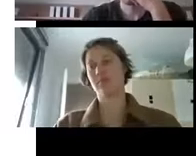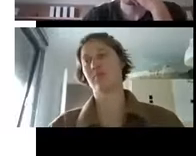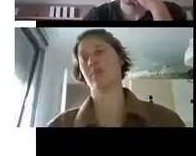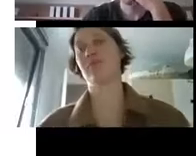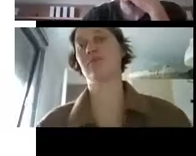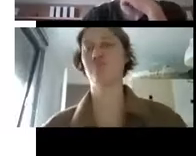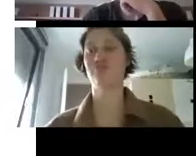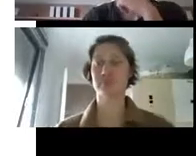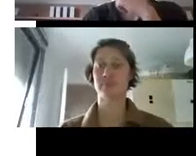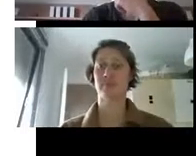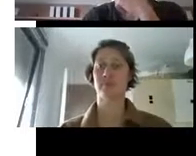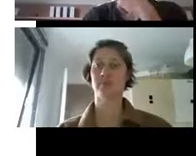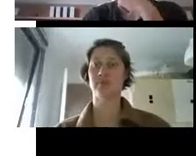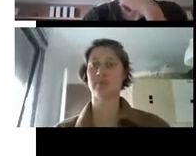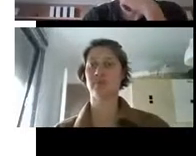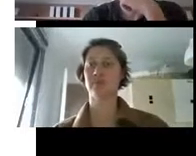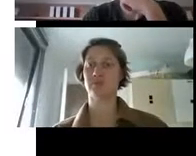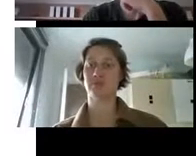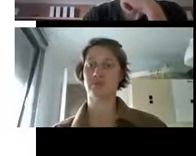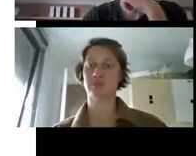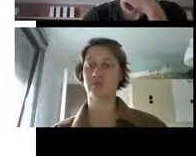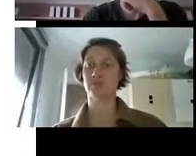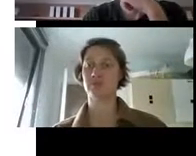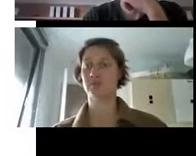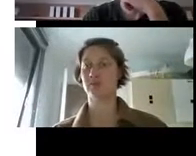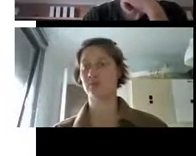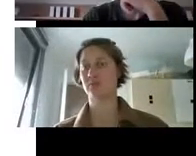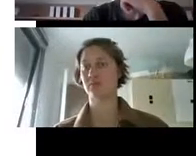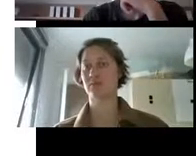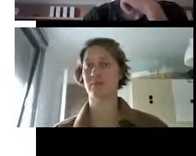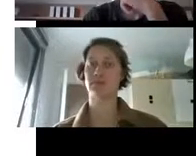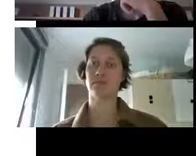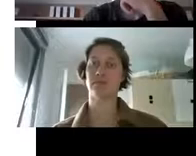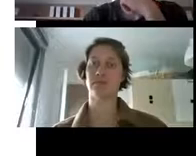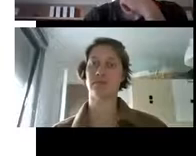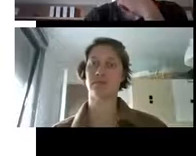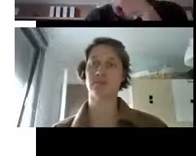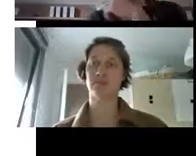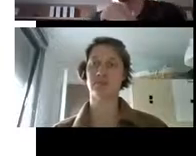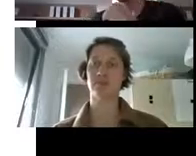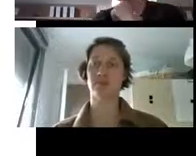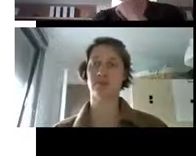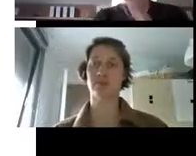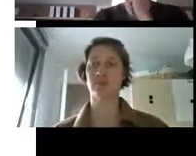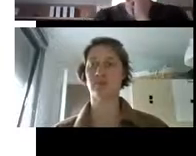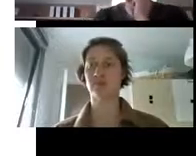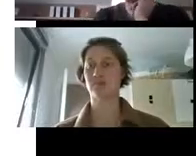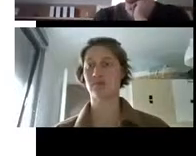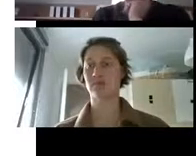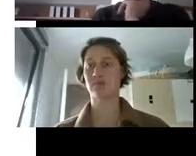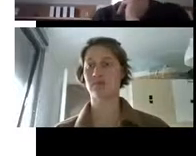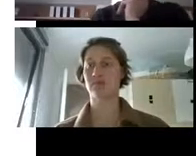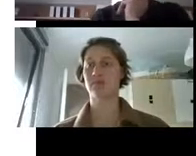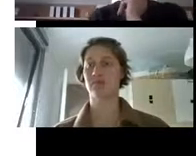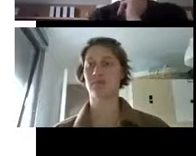is, maar we hebben al meerdere signalen gekregen van speelpijnverantwoordelijken die zich zorgen maken over, zeg al die jongeren in juli en augustus